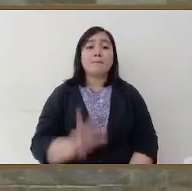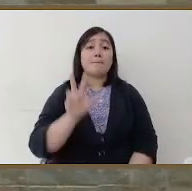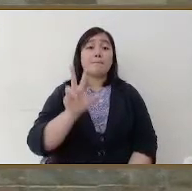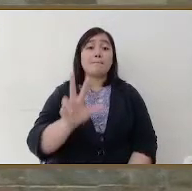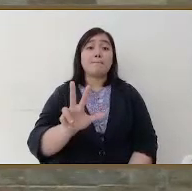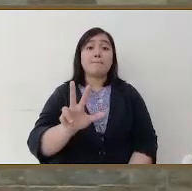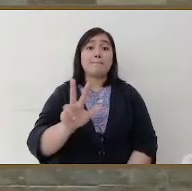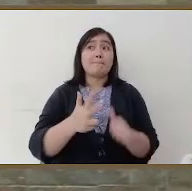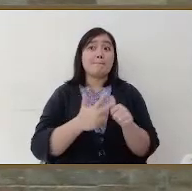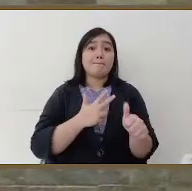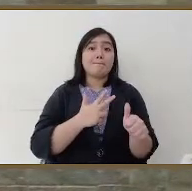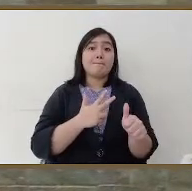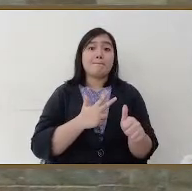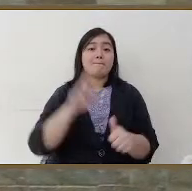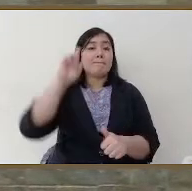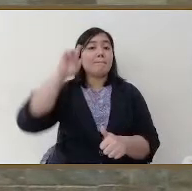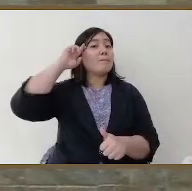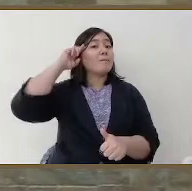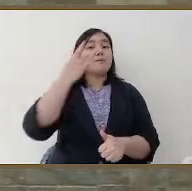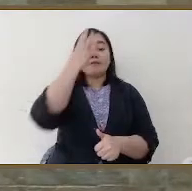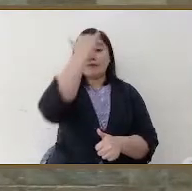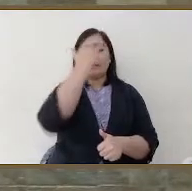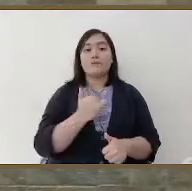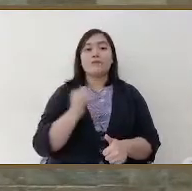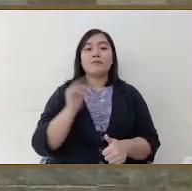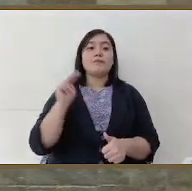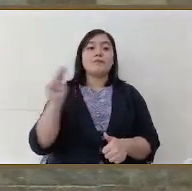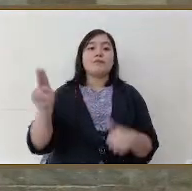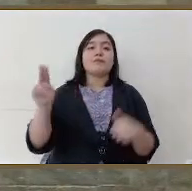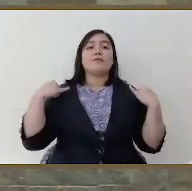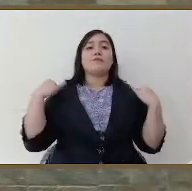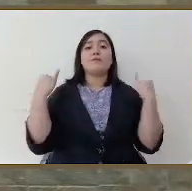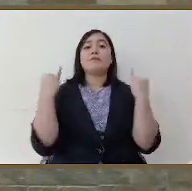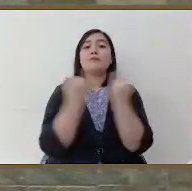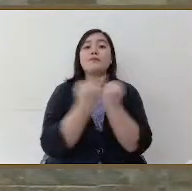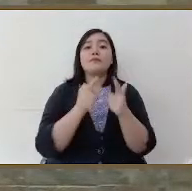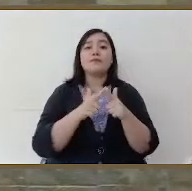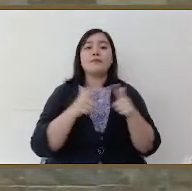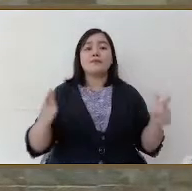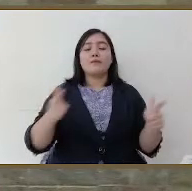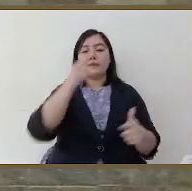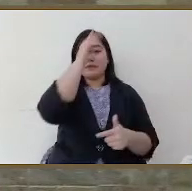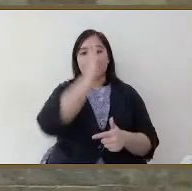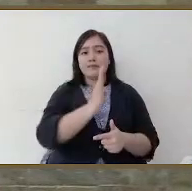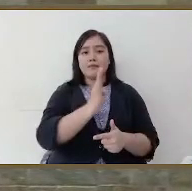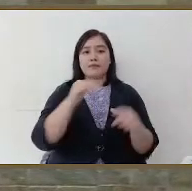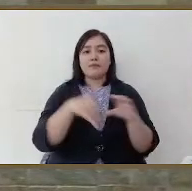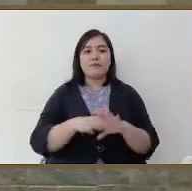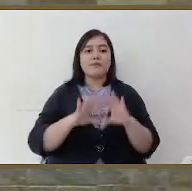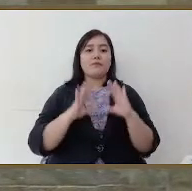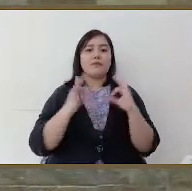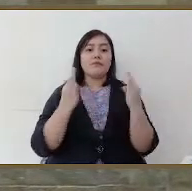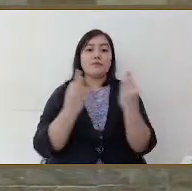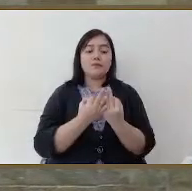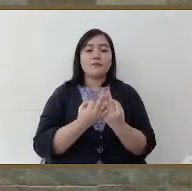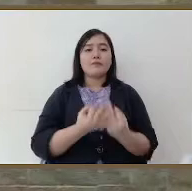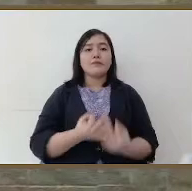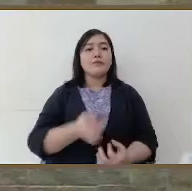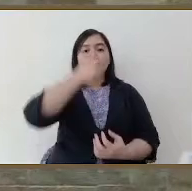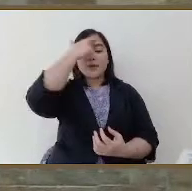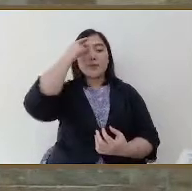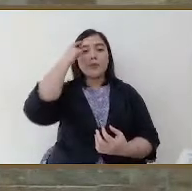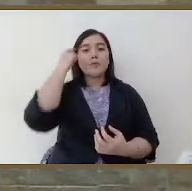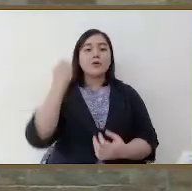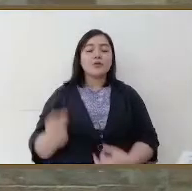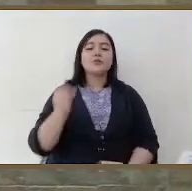The reason why you need to introduce the great God in your family, it is because your